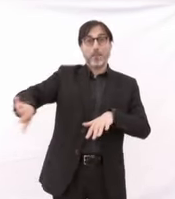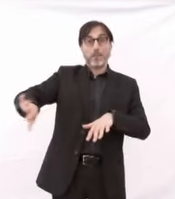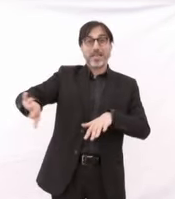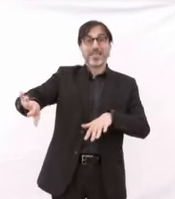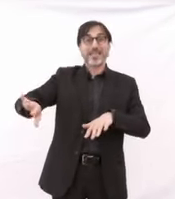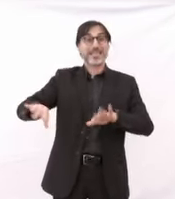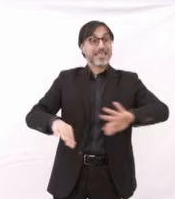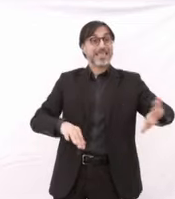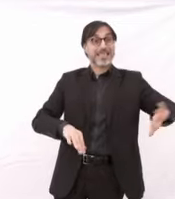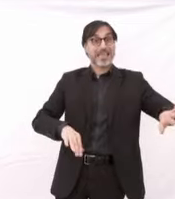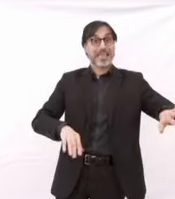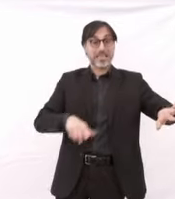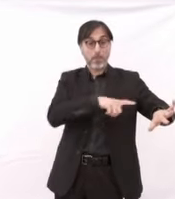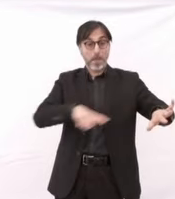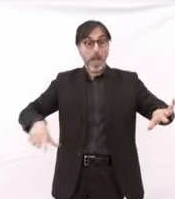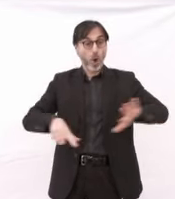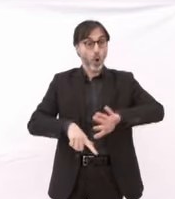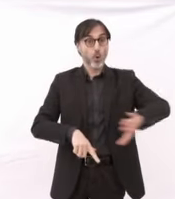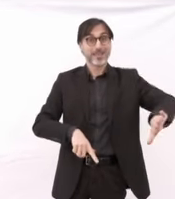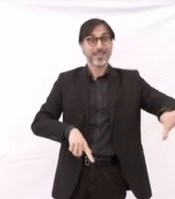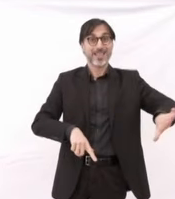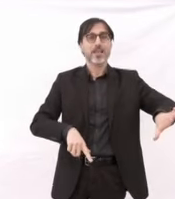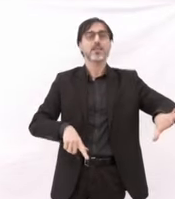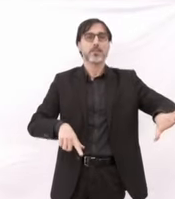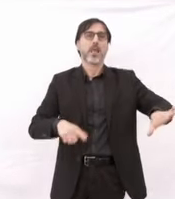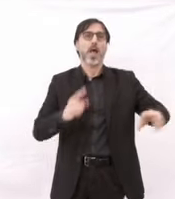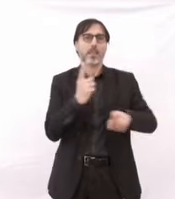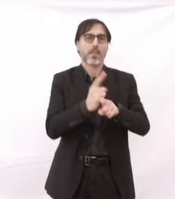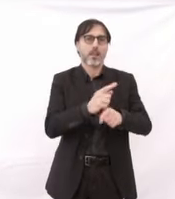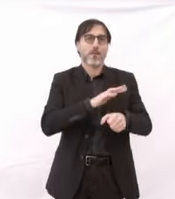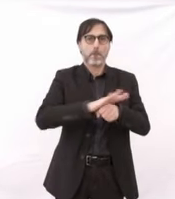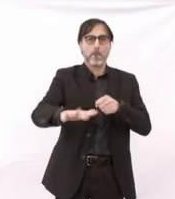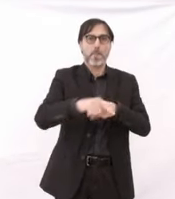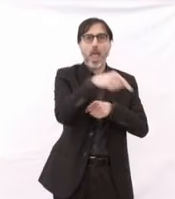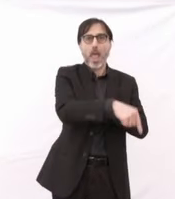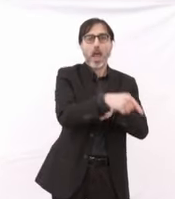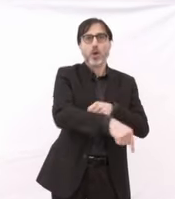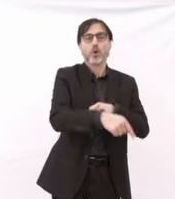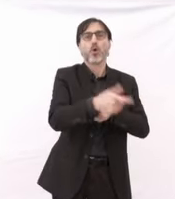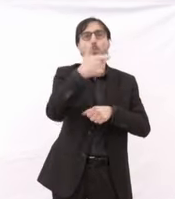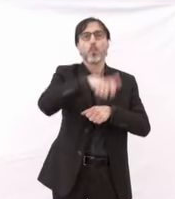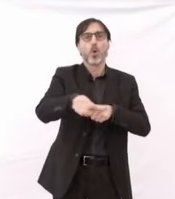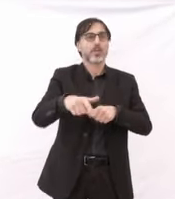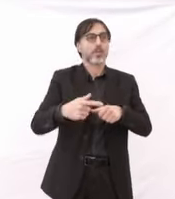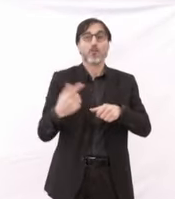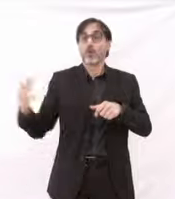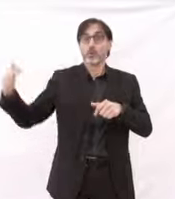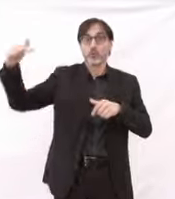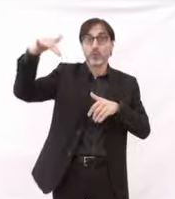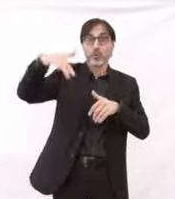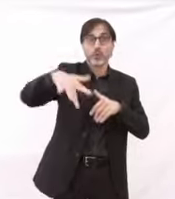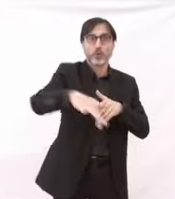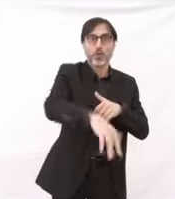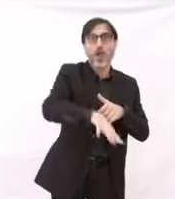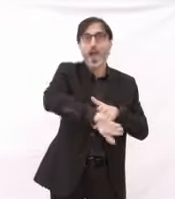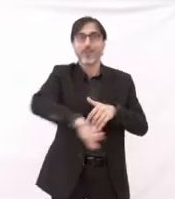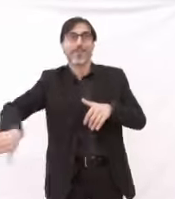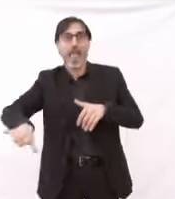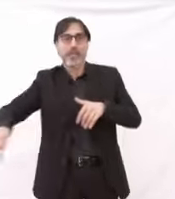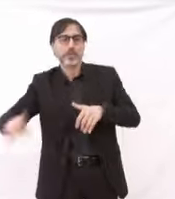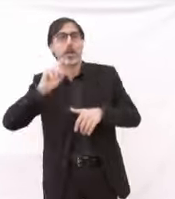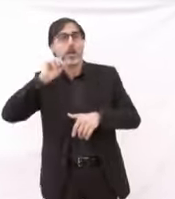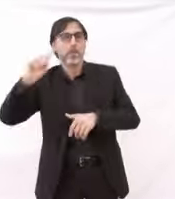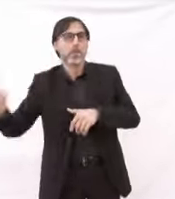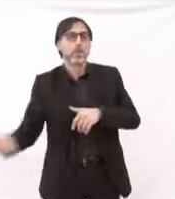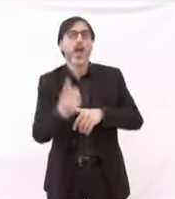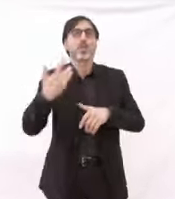a sinistra del palco, fosse più riempita, perché naturalmente scendendo a destra tutti si incanalano a destra, ma in